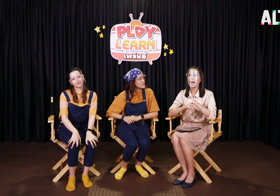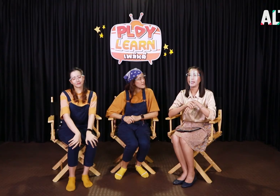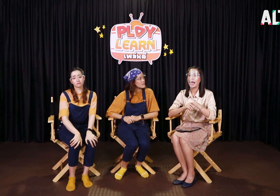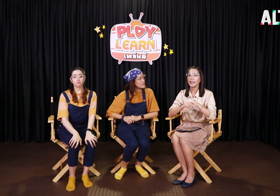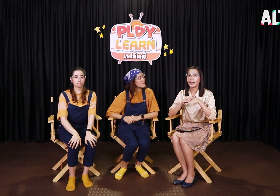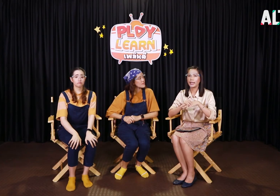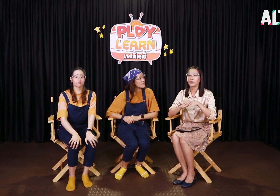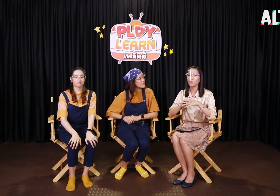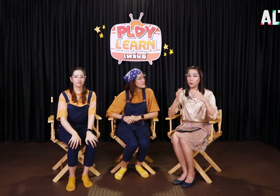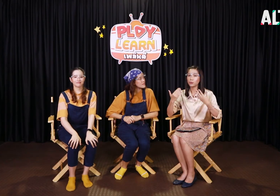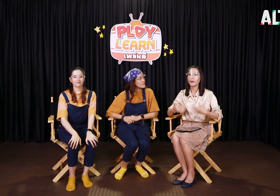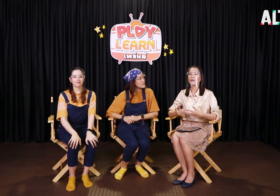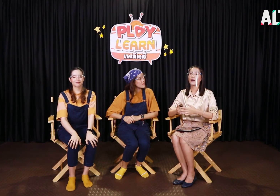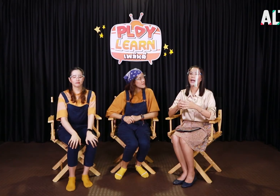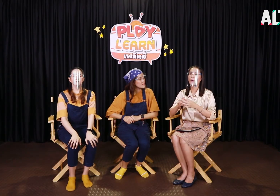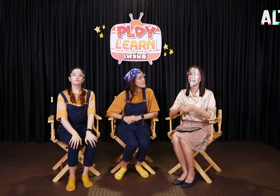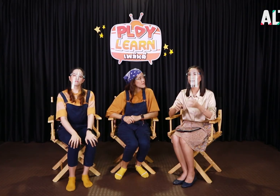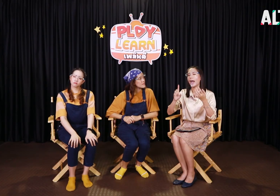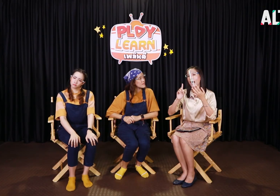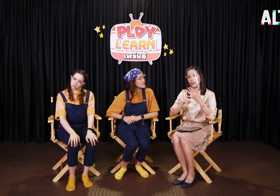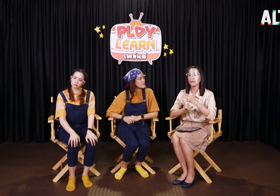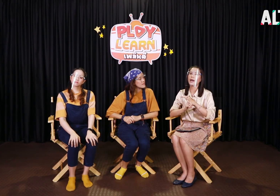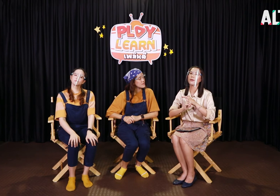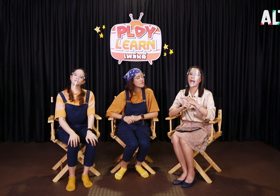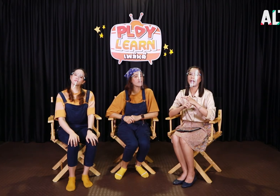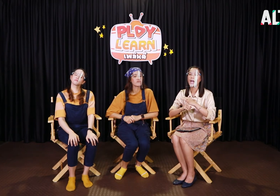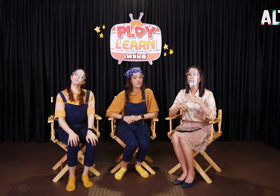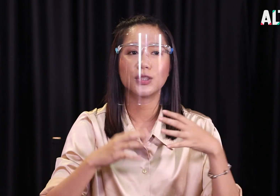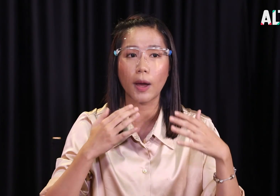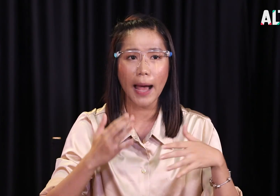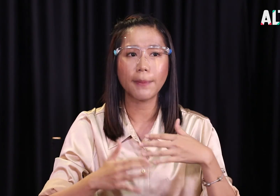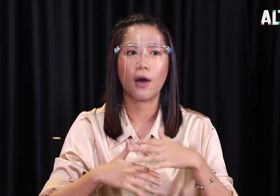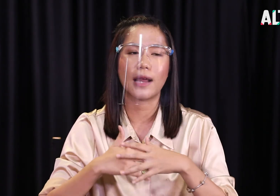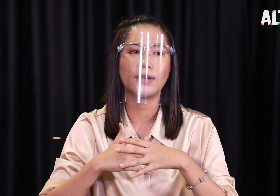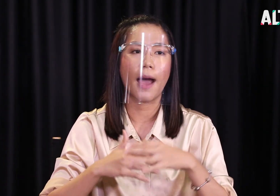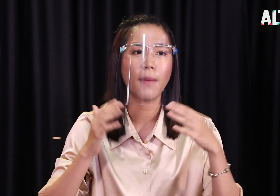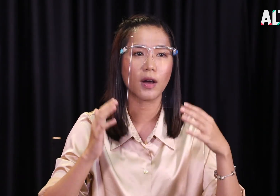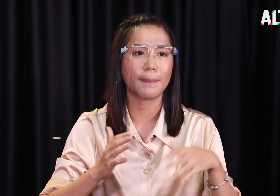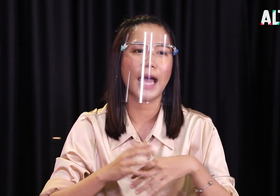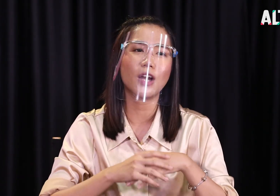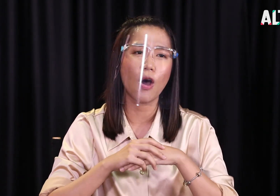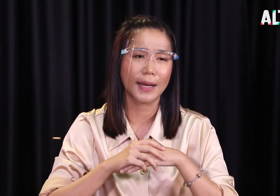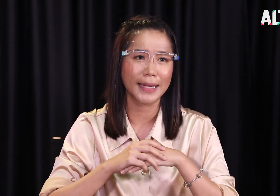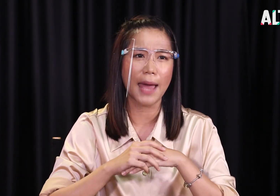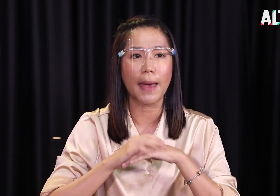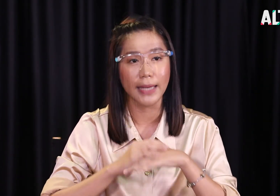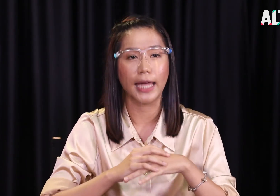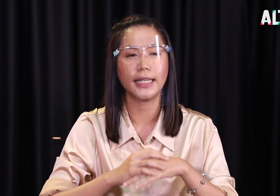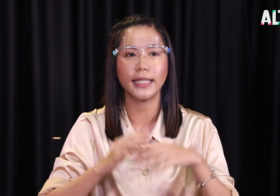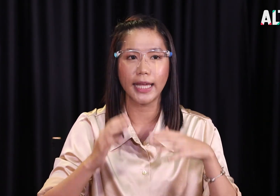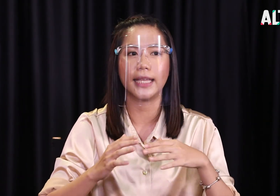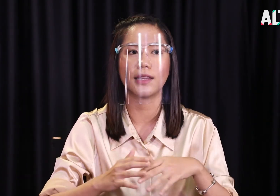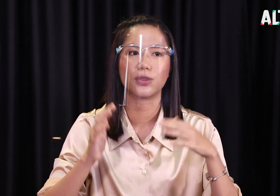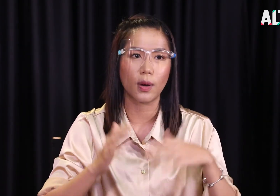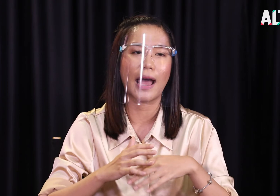ที่สำคัญเนี่ยเด็กๆเนี่ยต้องดูตัวเราก่อนนะคะว่าเราเนี่ยอายุเท่าไหร่สุขภาพของเราเนี่ยเหมาะกับการออกกำลังกายแบบไหน